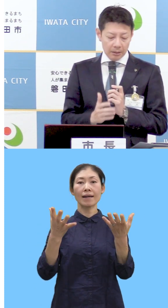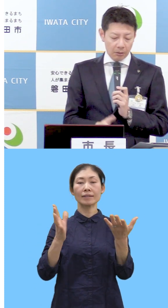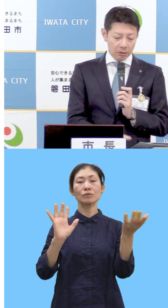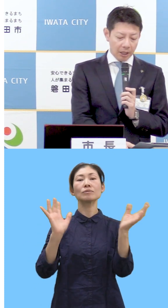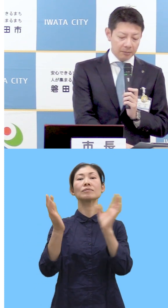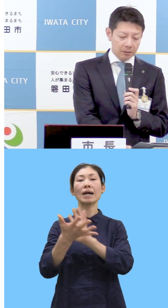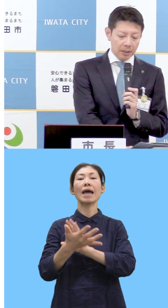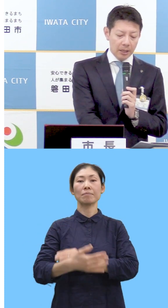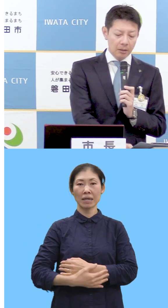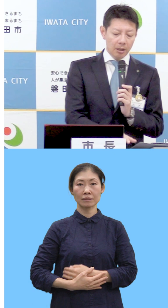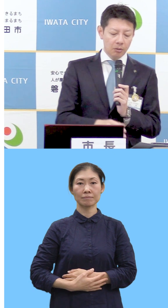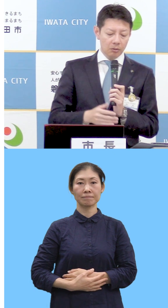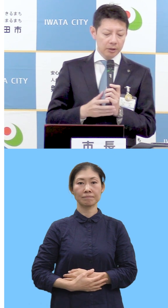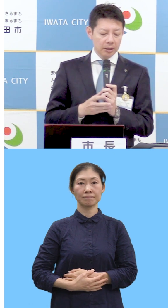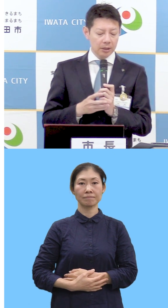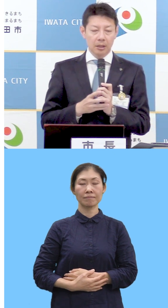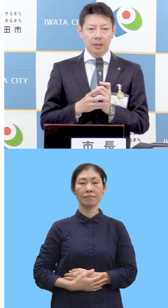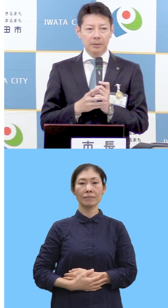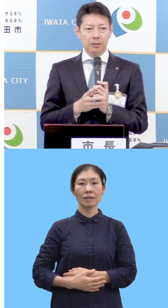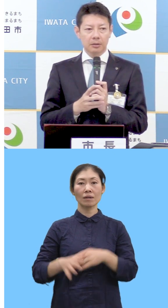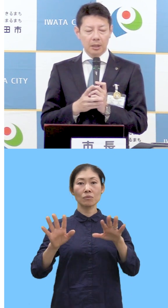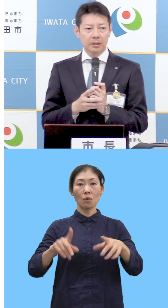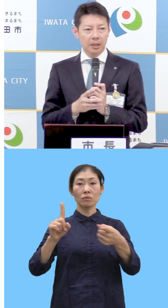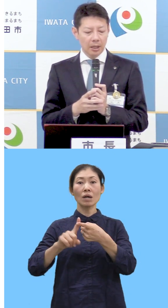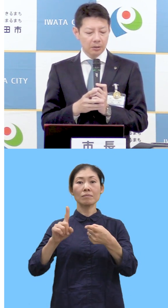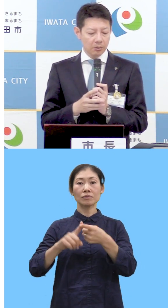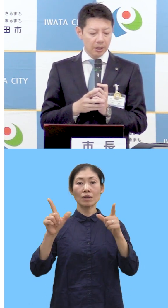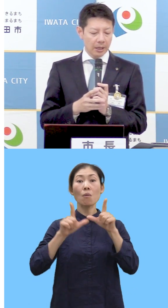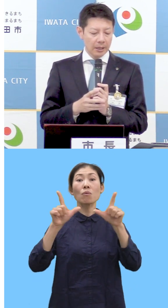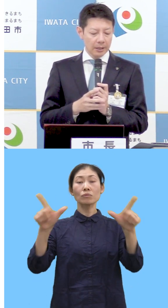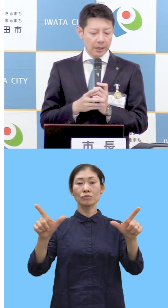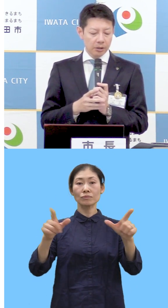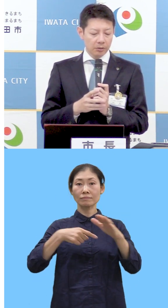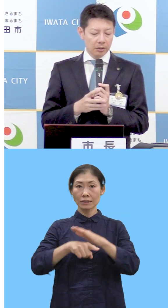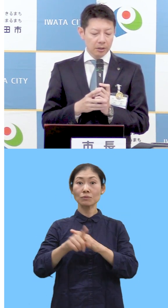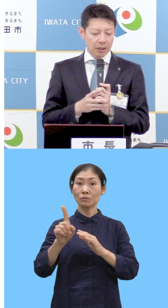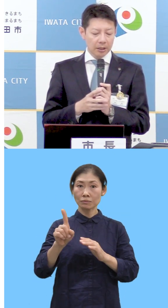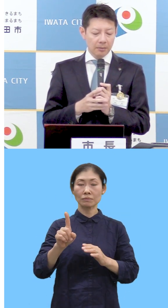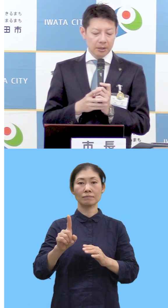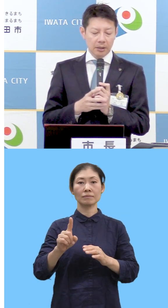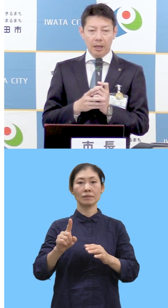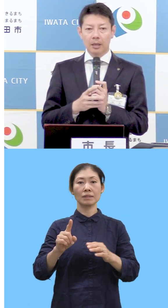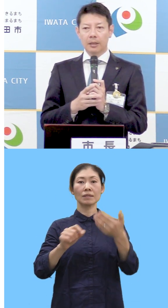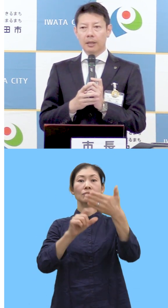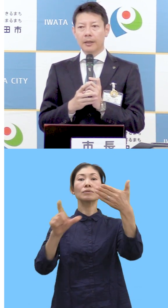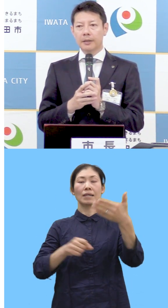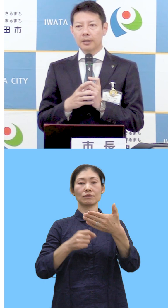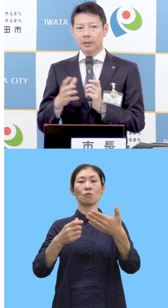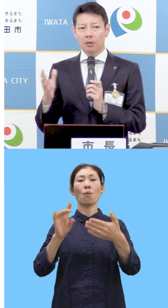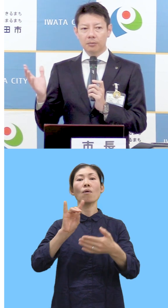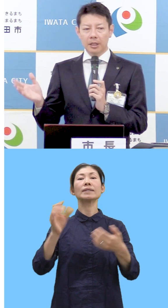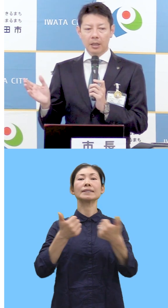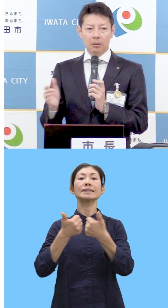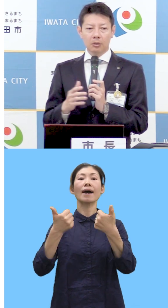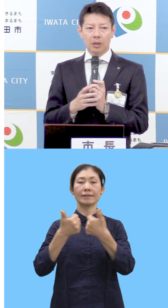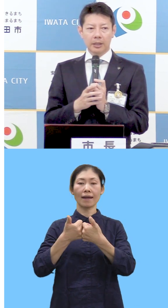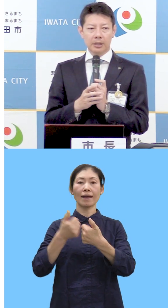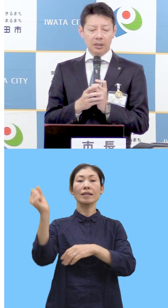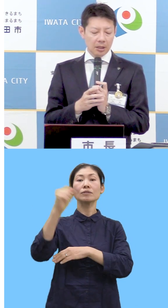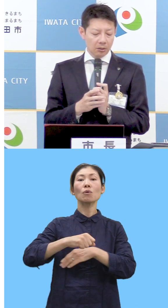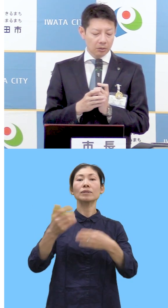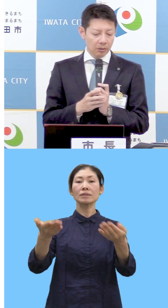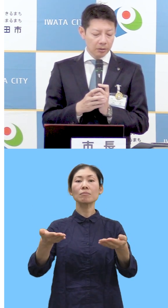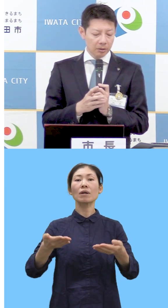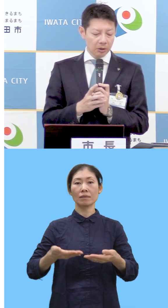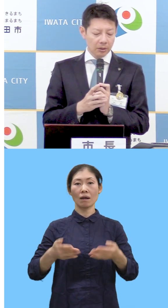。でこのタイミングで報告させていただきますのは、9月議会の方で承認をいただきまして、おおむねこの新